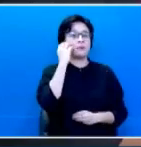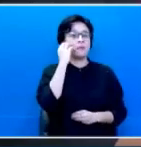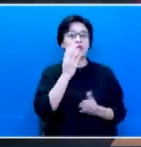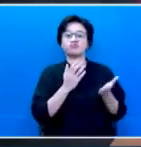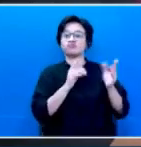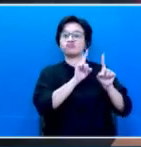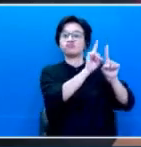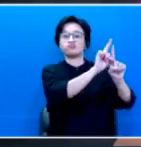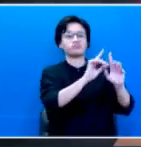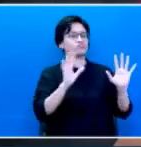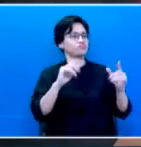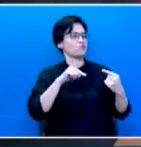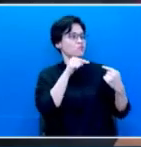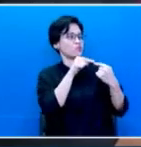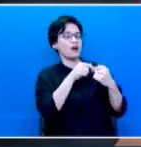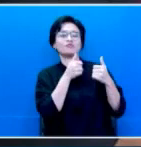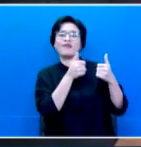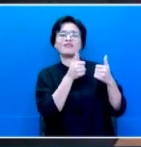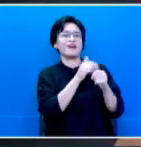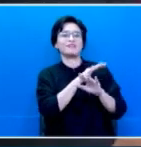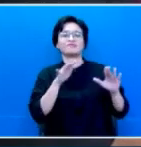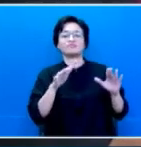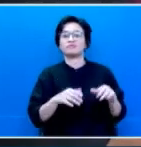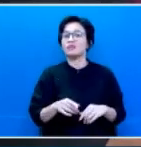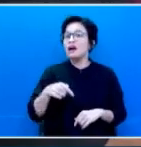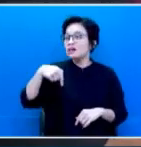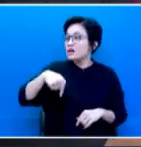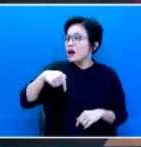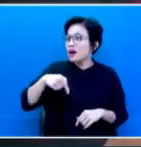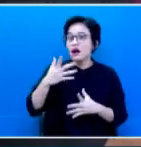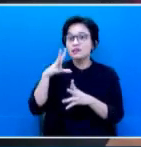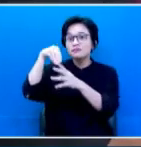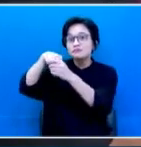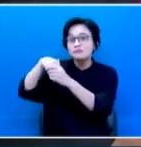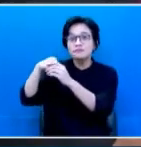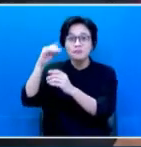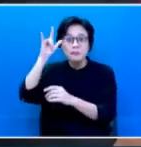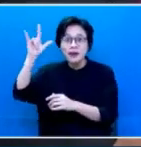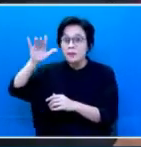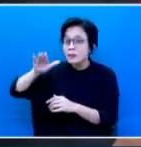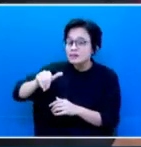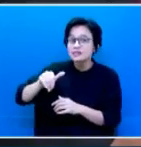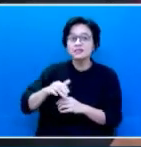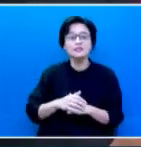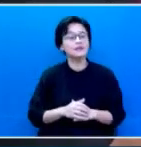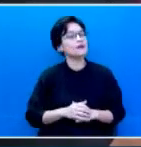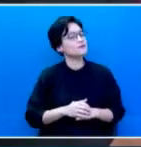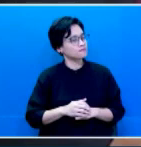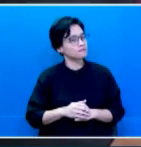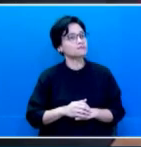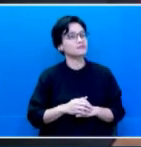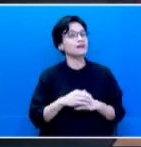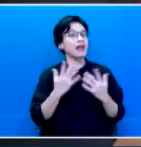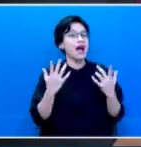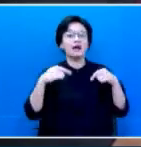itu apakah Heeh masih kur PDI ya engak yang saya bisa sampaikan pada